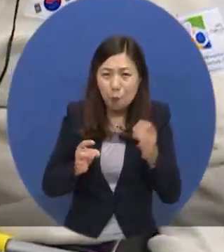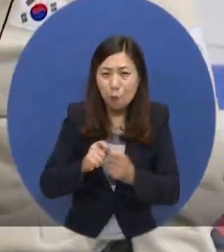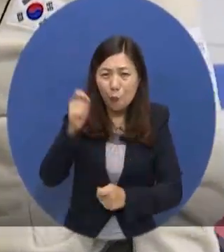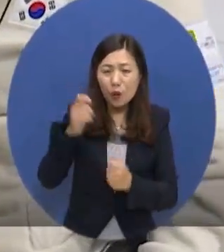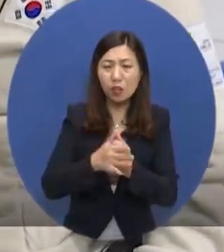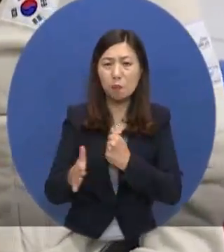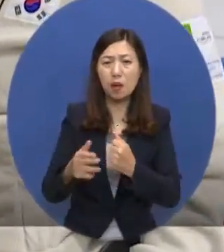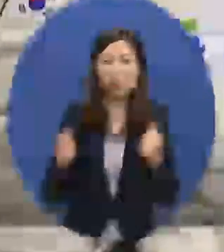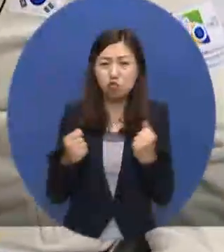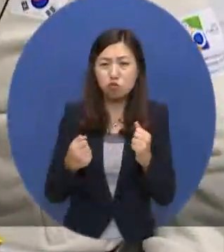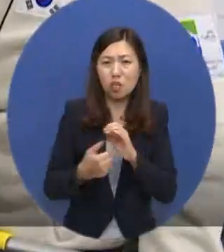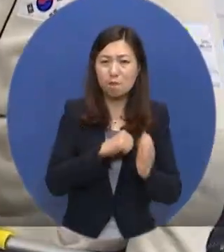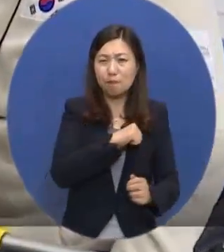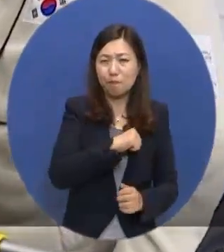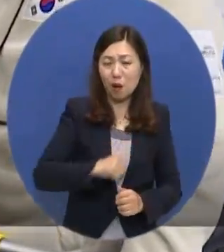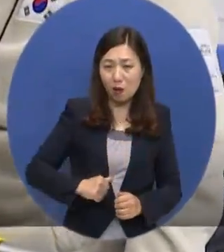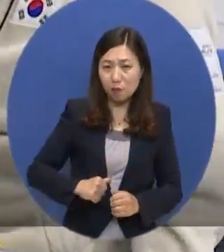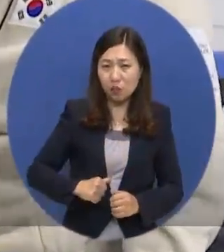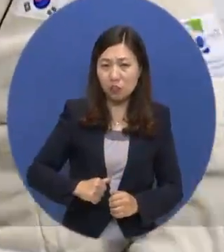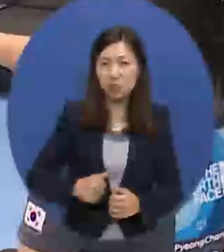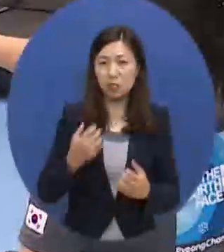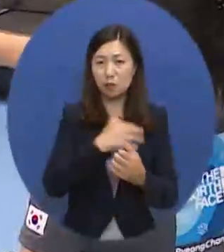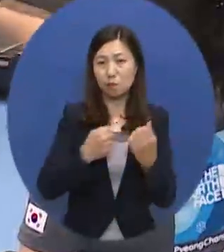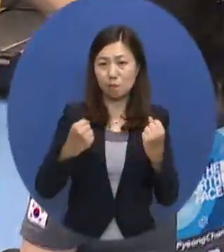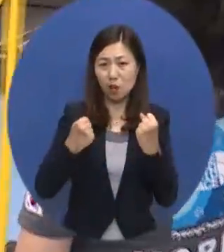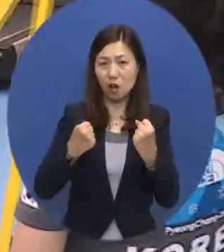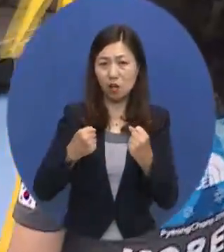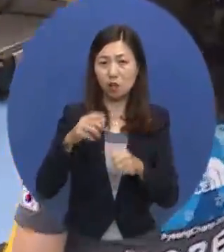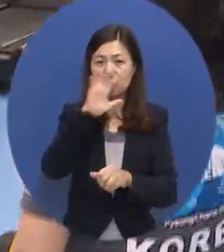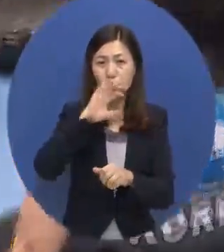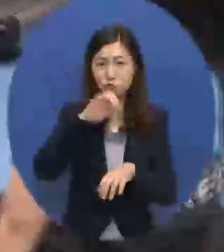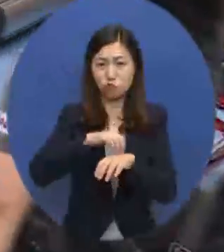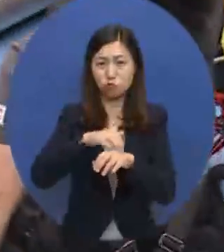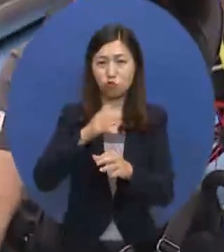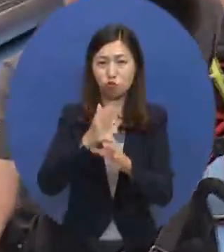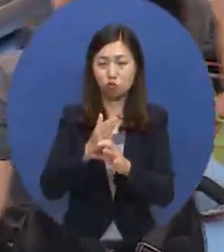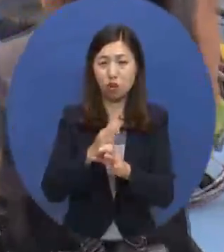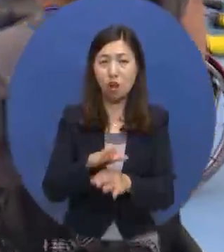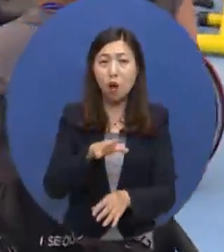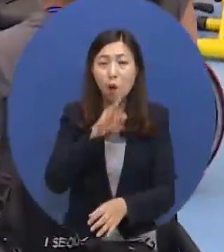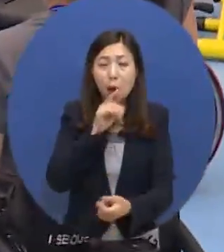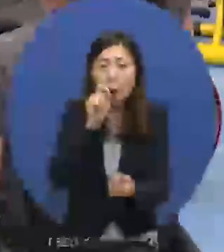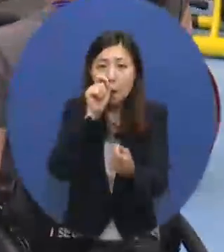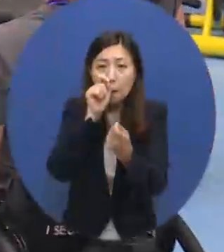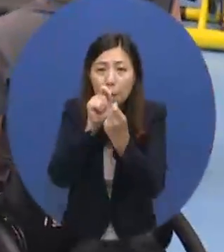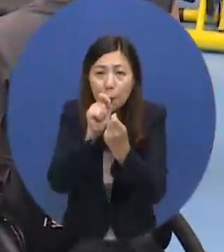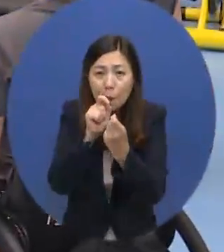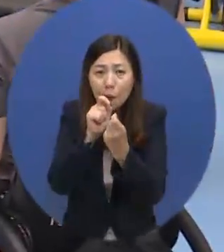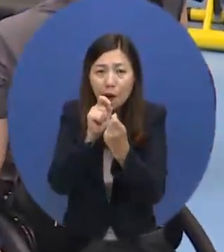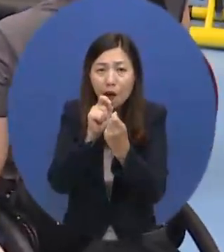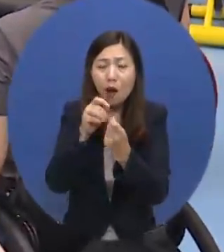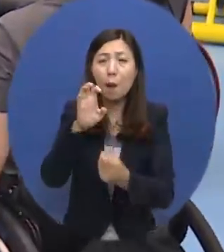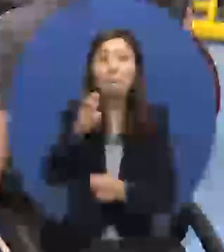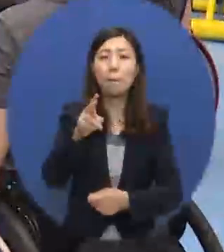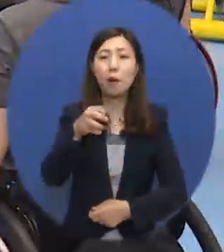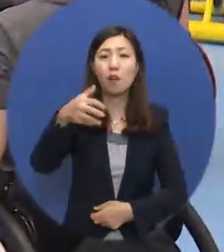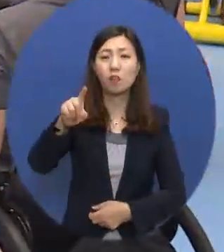견디는 체력을 훈련을 시키고 있습니다. 이제 정말 코앞에 다가온 평창 동계